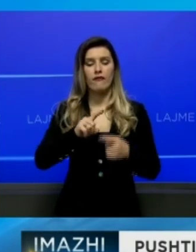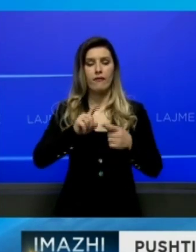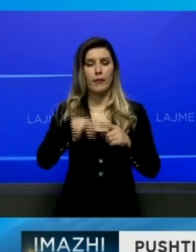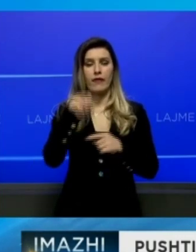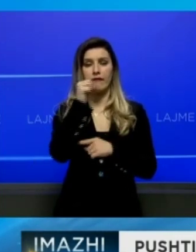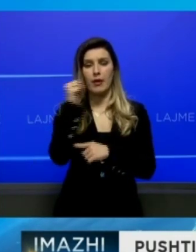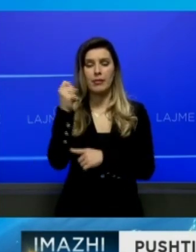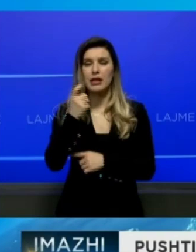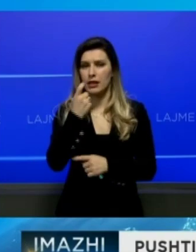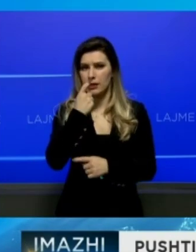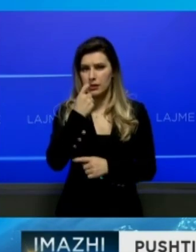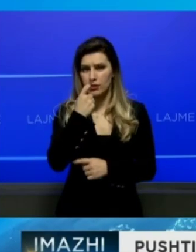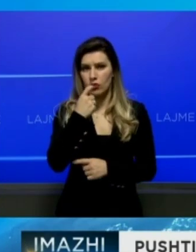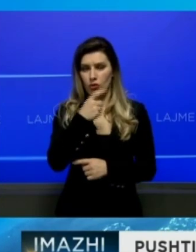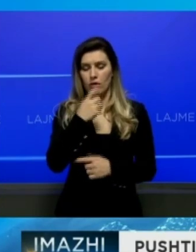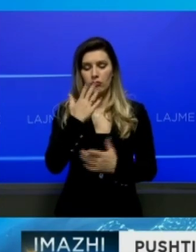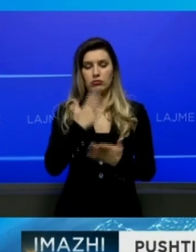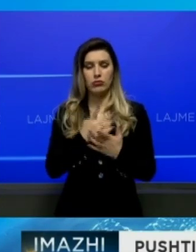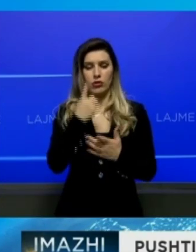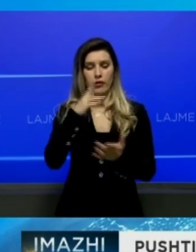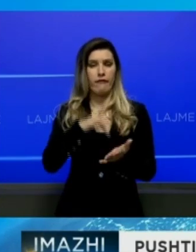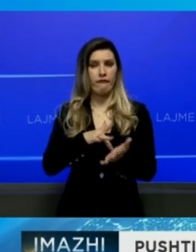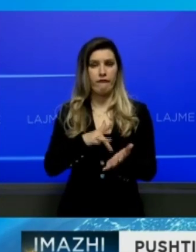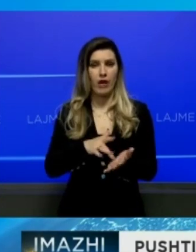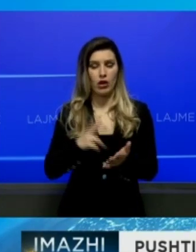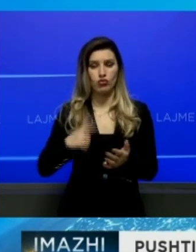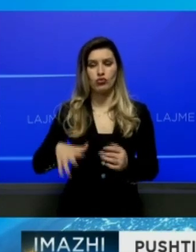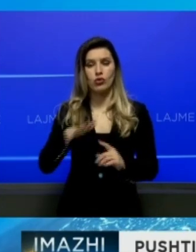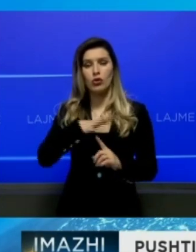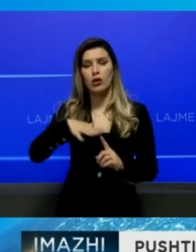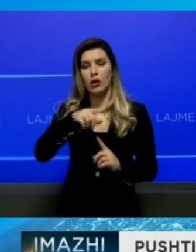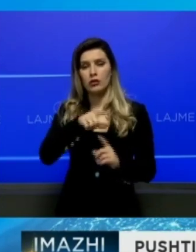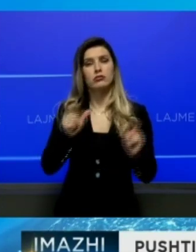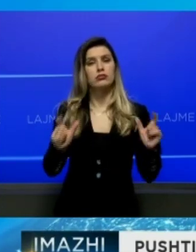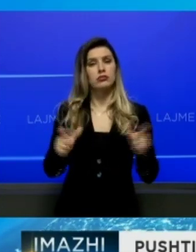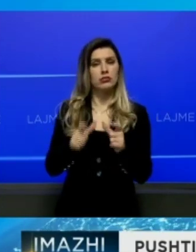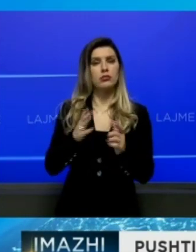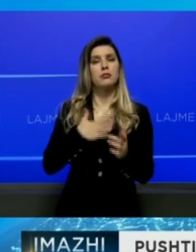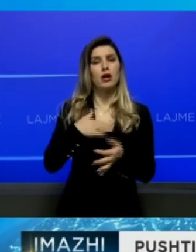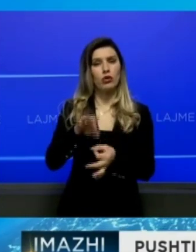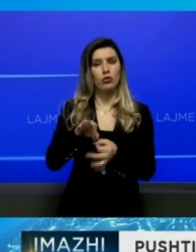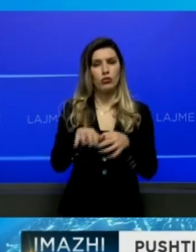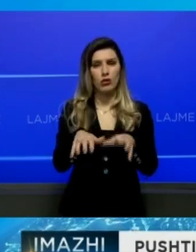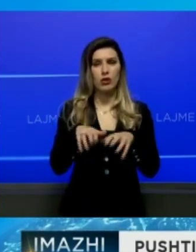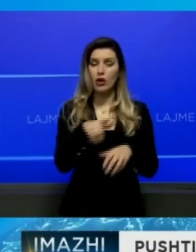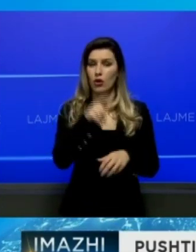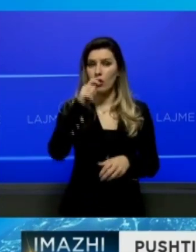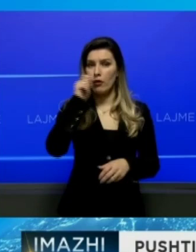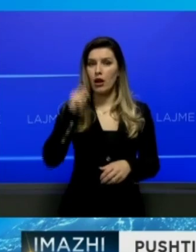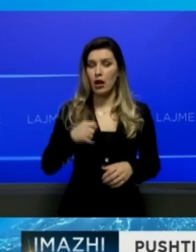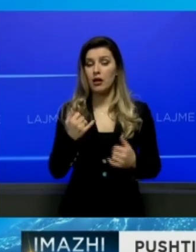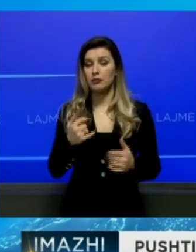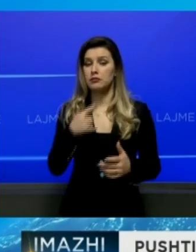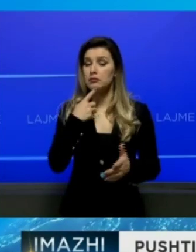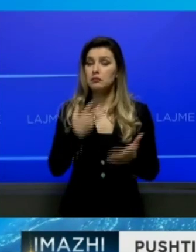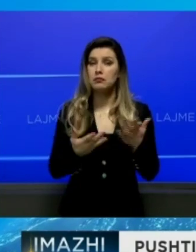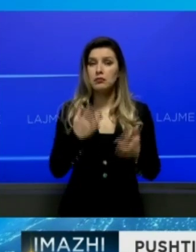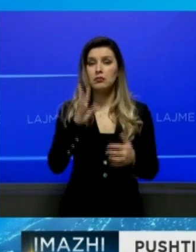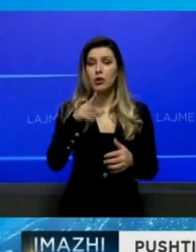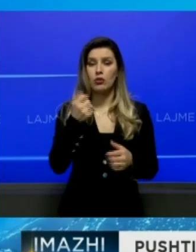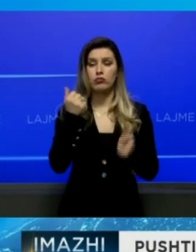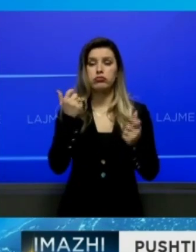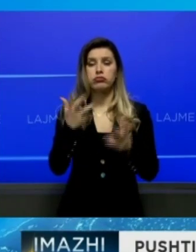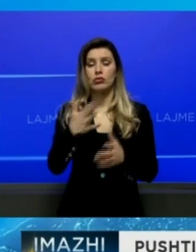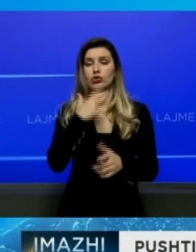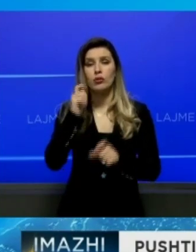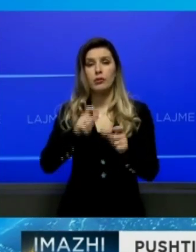dhe çelikut Azovstal, një nga vendet e fundit në qytet ende nën kontrollin e Ukrainës, është gati për të mposhtur pasi janë plagosur një numër